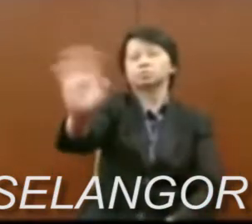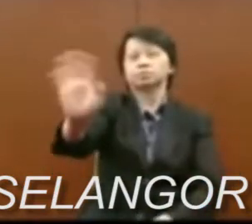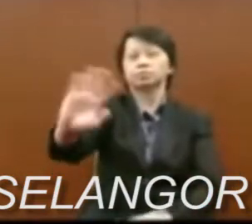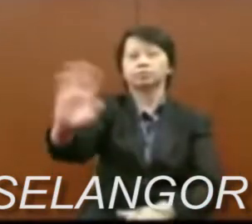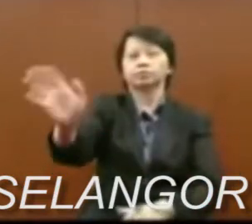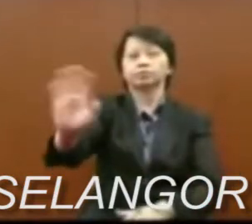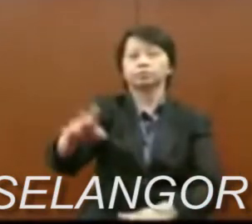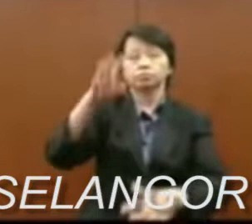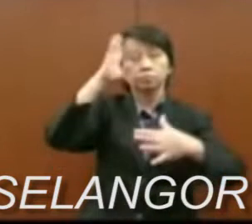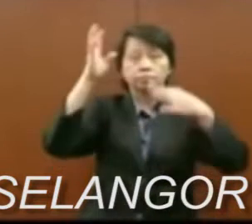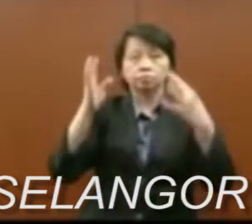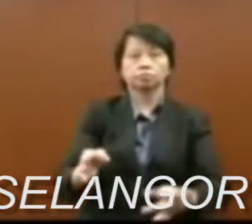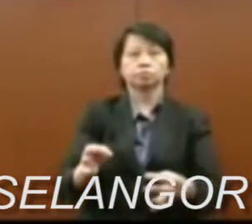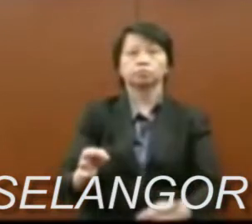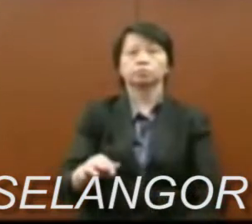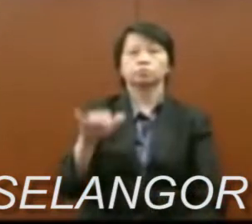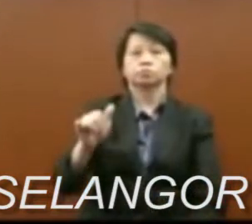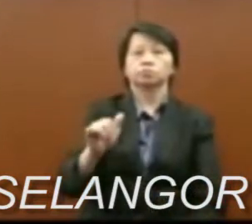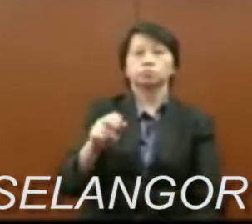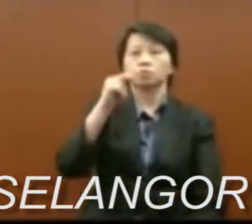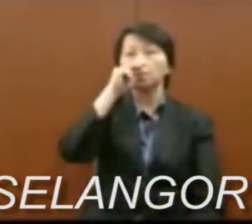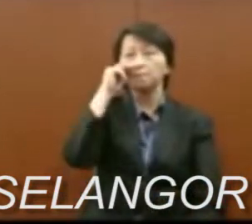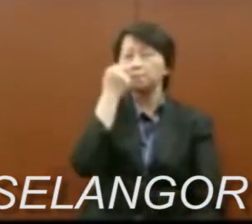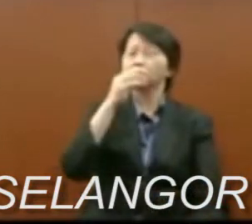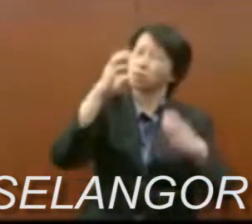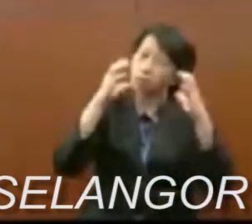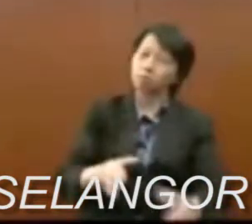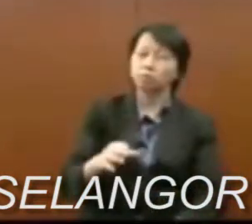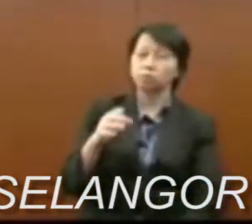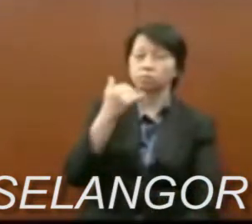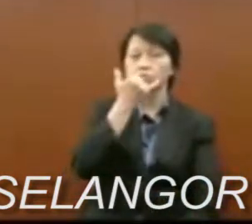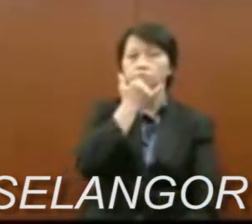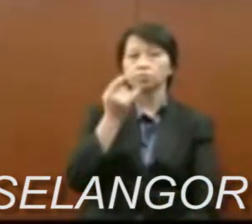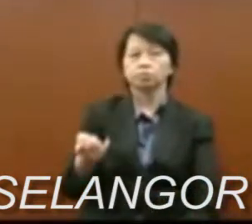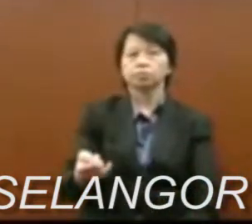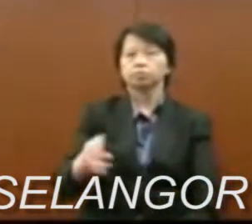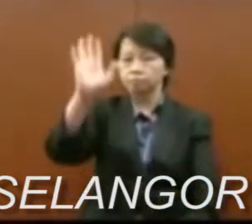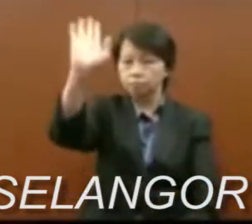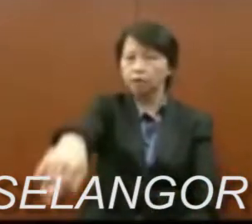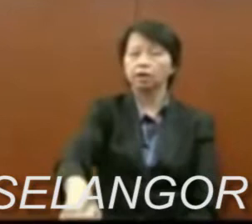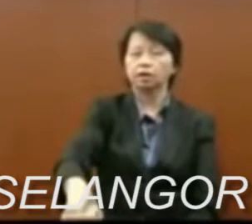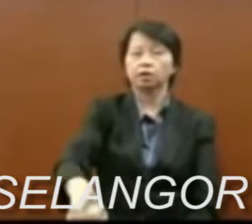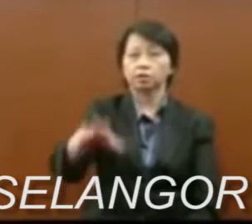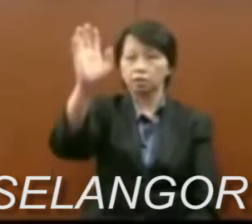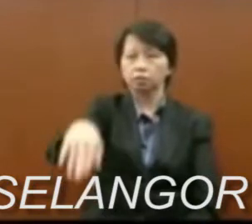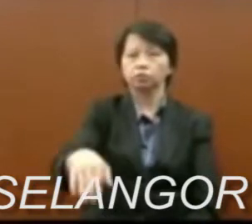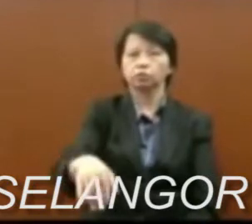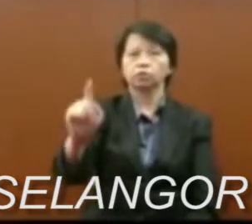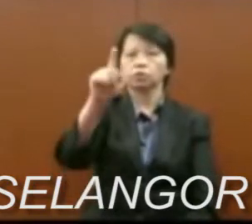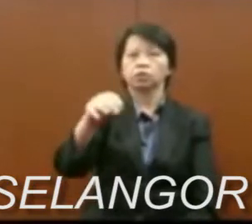sudah memutuskan bahawa Dato' Sri Najib Tun Razak bersalah. Peraturan tetap. Perkara peraturan dibangkitkan.